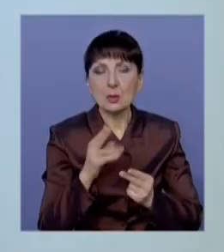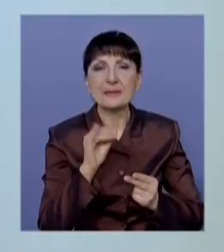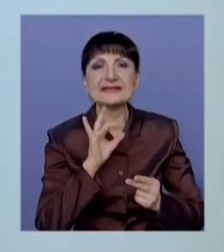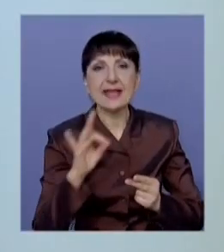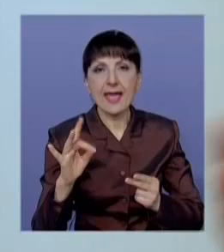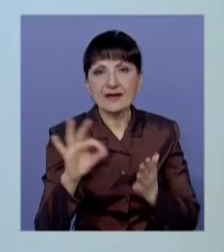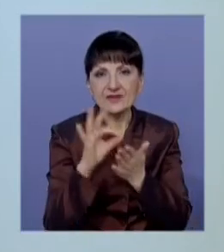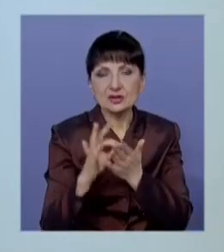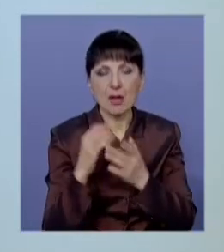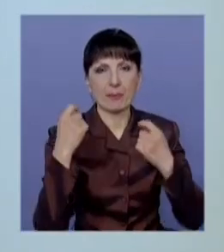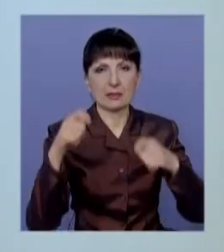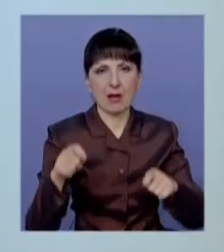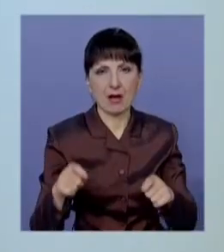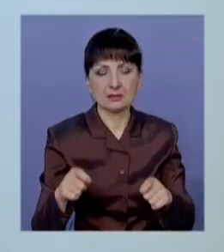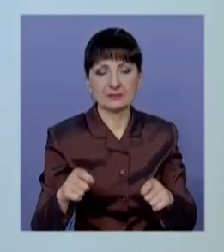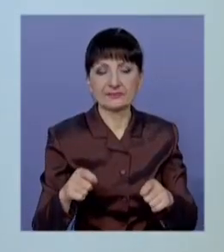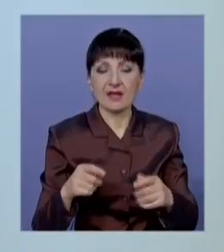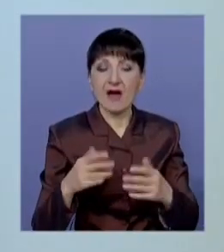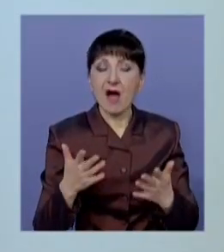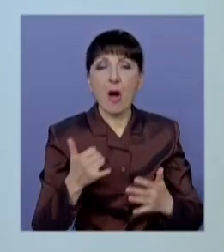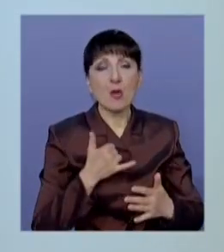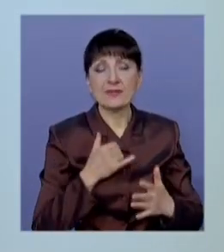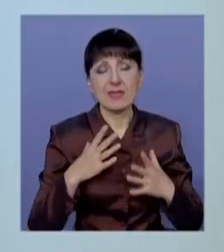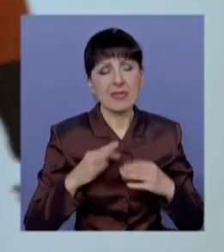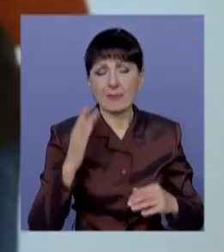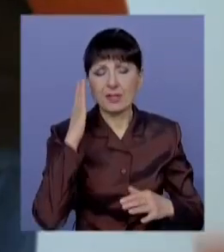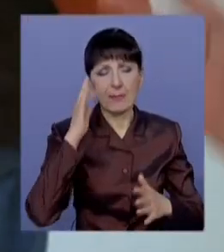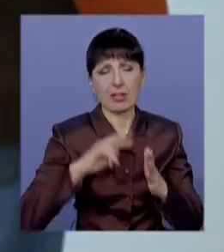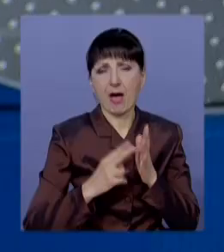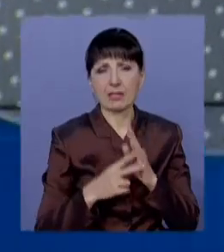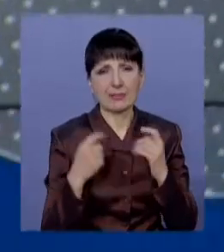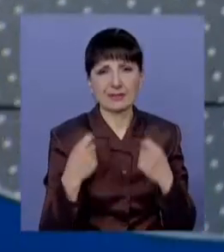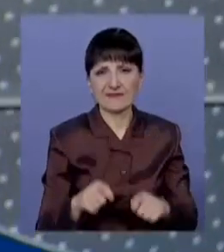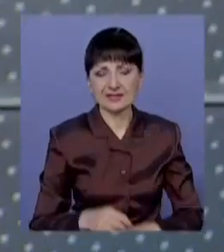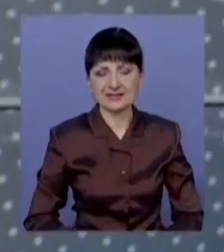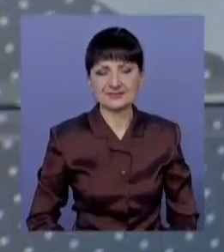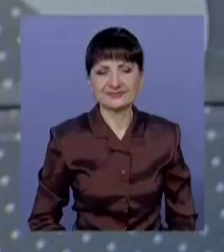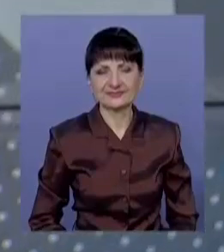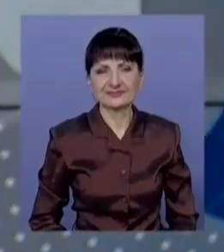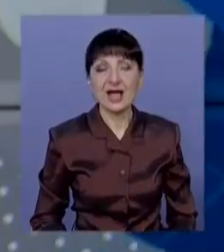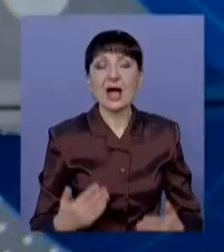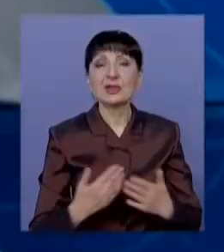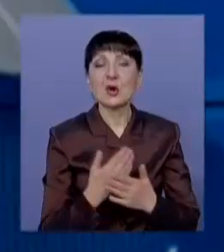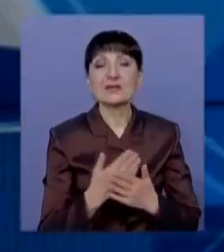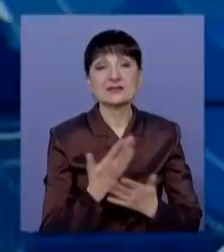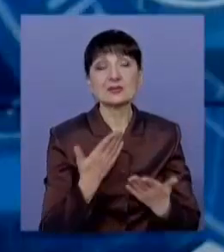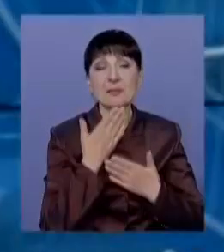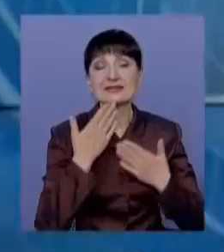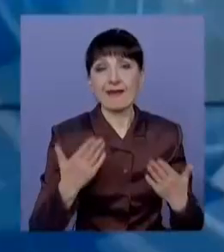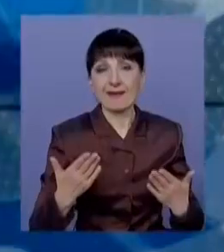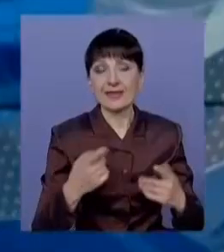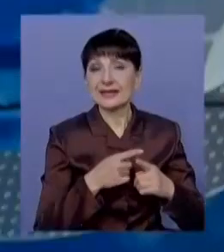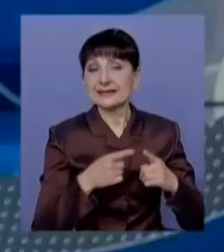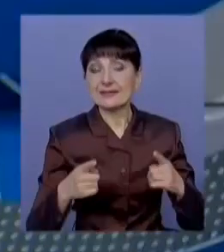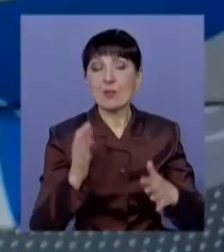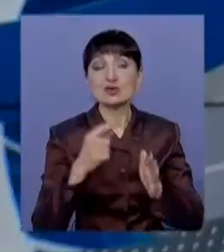наверное, вы видели, краска есть. А у меня не было такой цели. Это был последний материал выпуска. Делиться